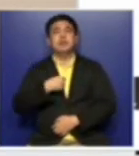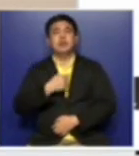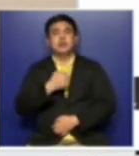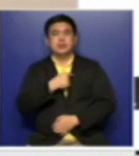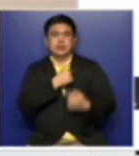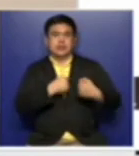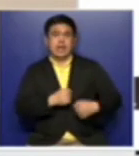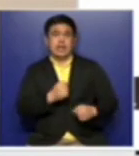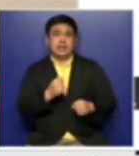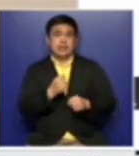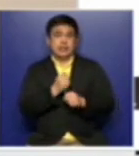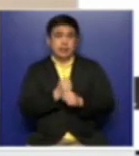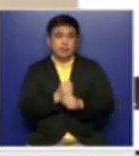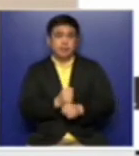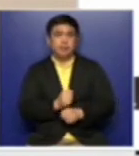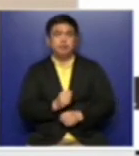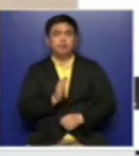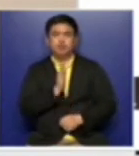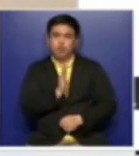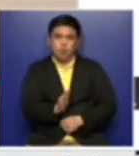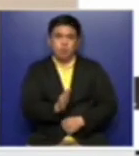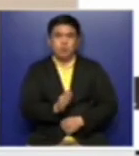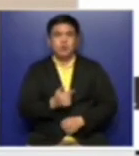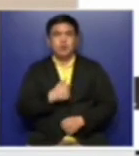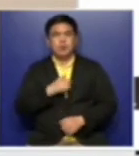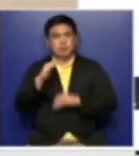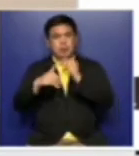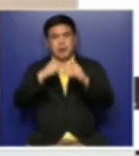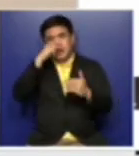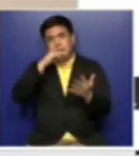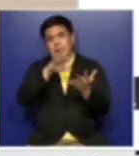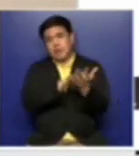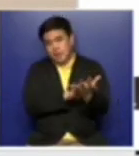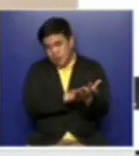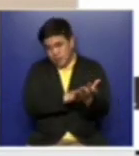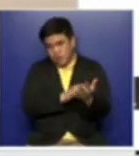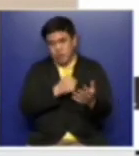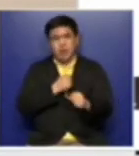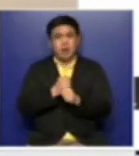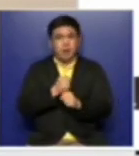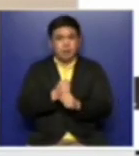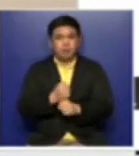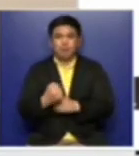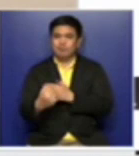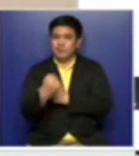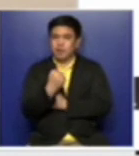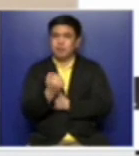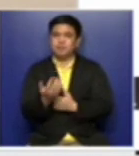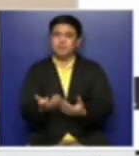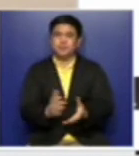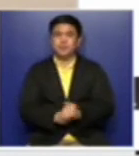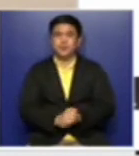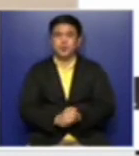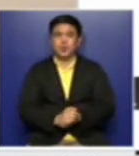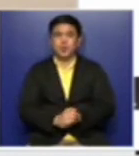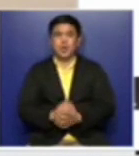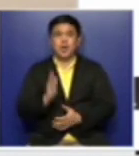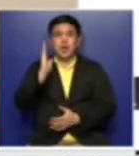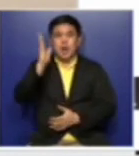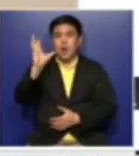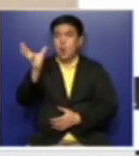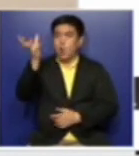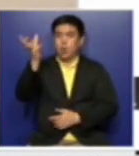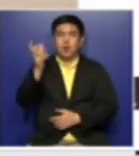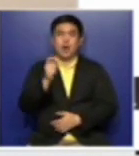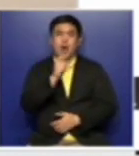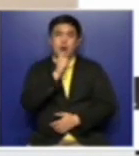จริงจังและบริสุทธิ์ใจในการพัฒนาประเทศไปสู่ความมั่งคั่งมั่นคงยั่งยืนเป็นครัวโลกได้อย่